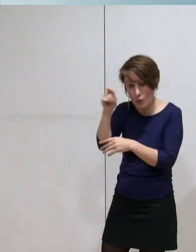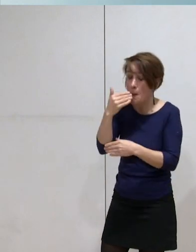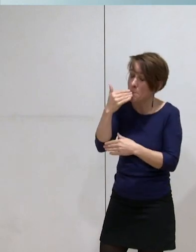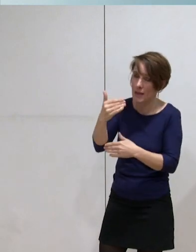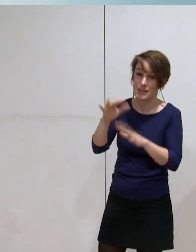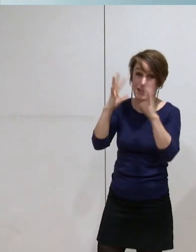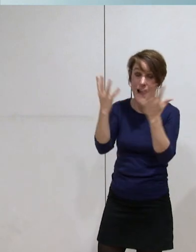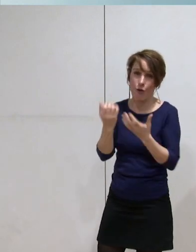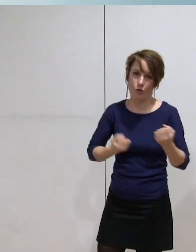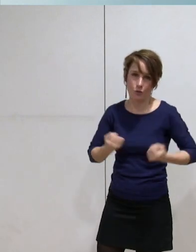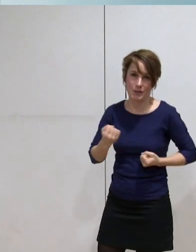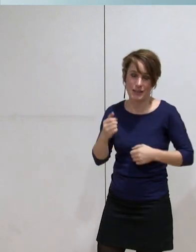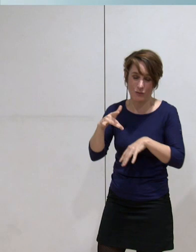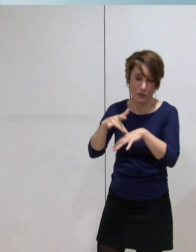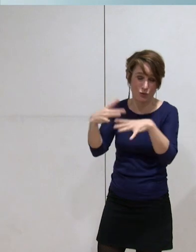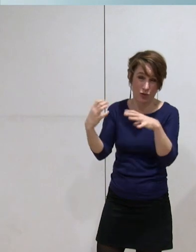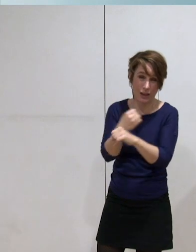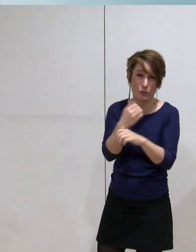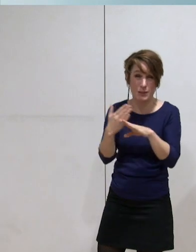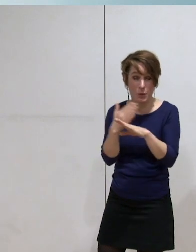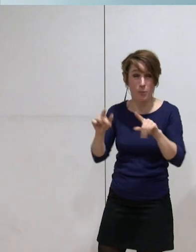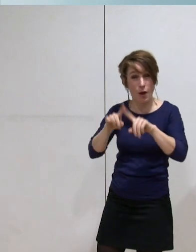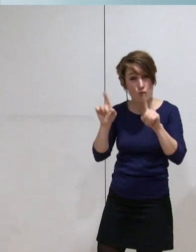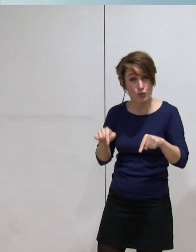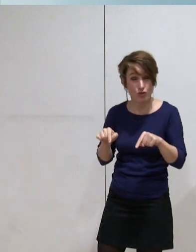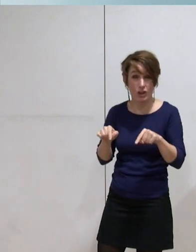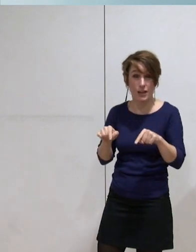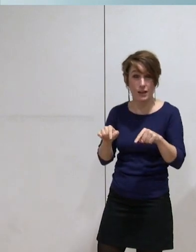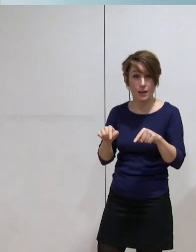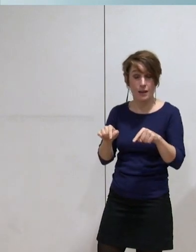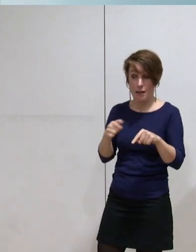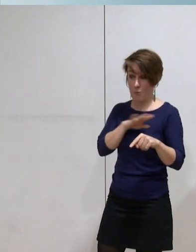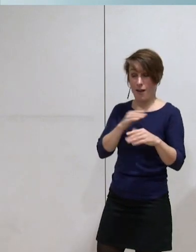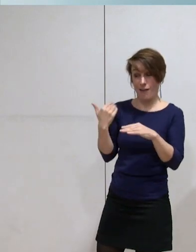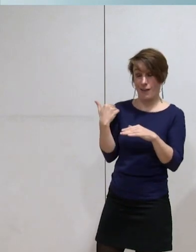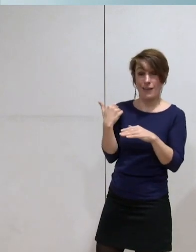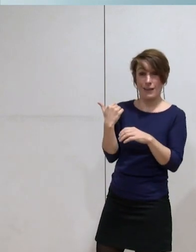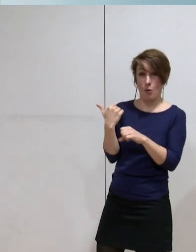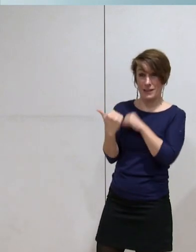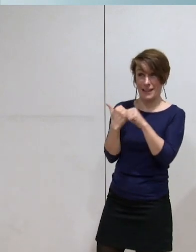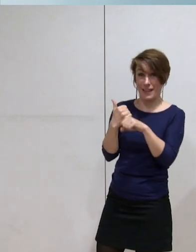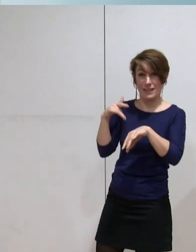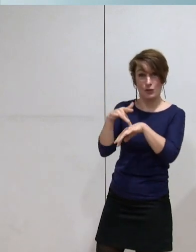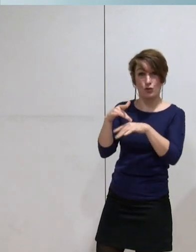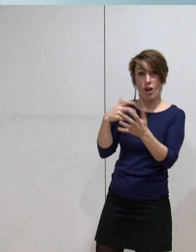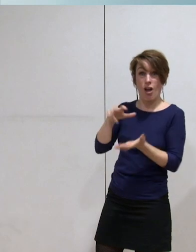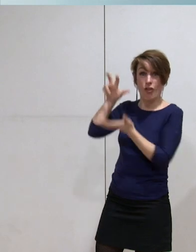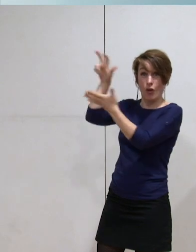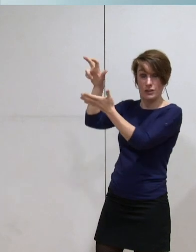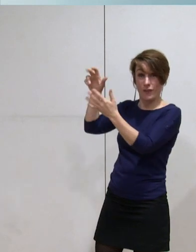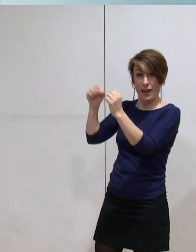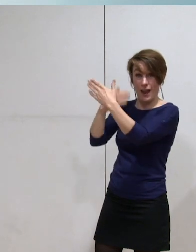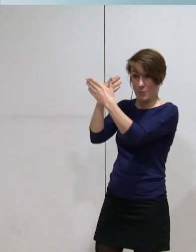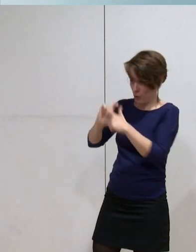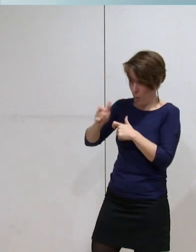budget post transfert à la métropole a été une gageur et je les remercie tous pour cela